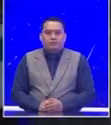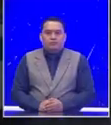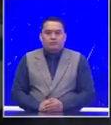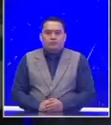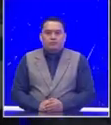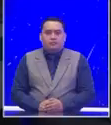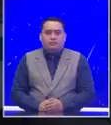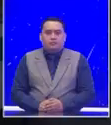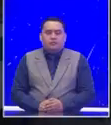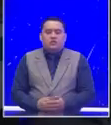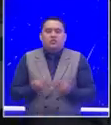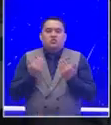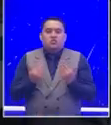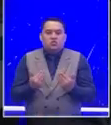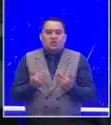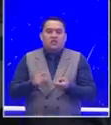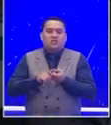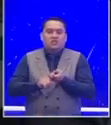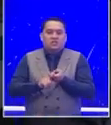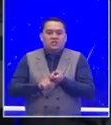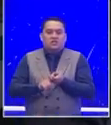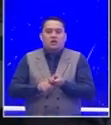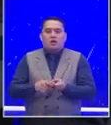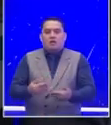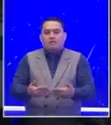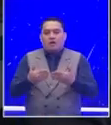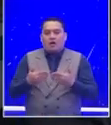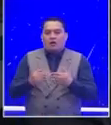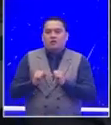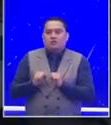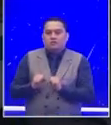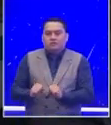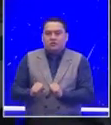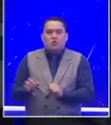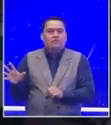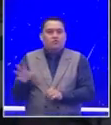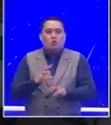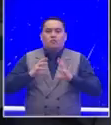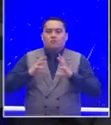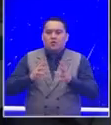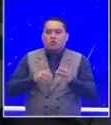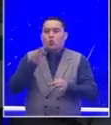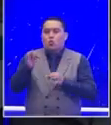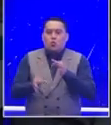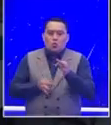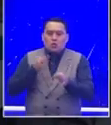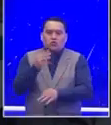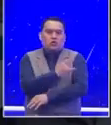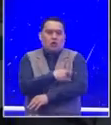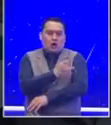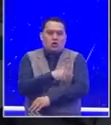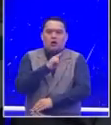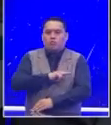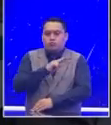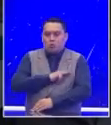Именно от этих людей сейчас зависит не распространение той напасти, которая обрушилась на весь мир. Они круглосуточно дежурят и работают